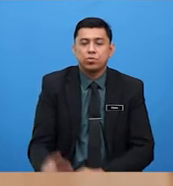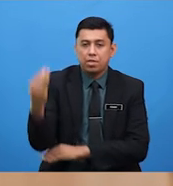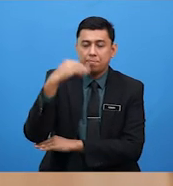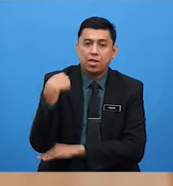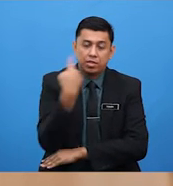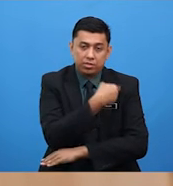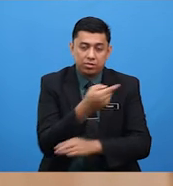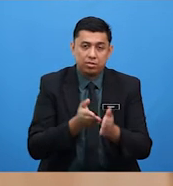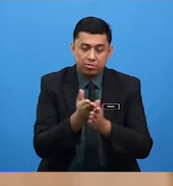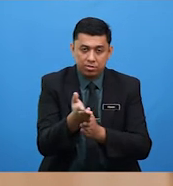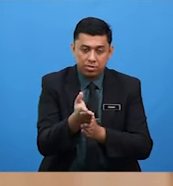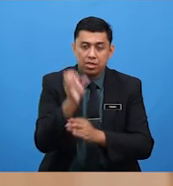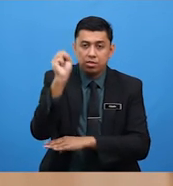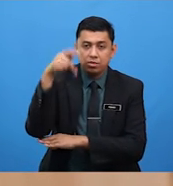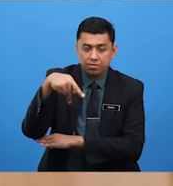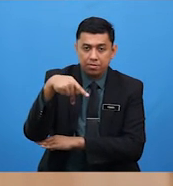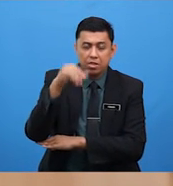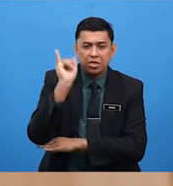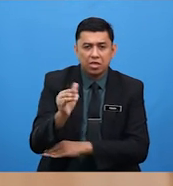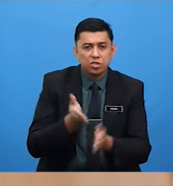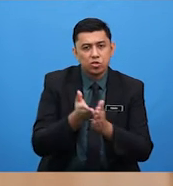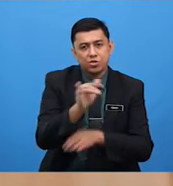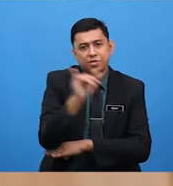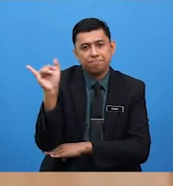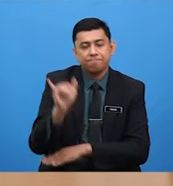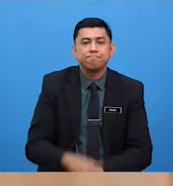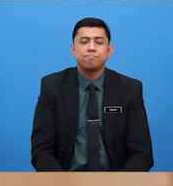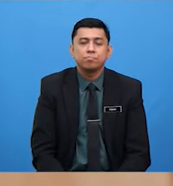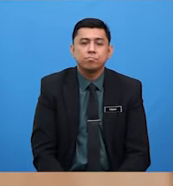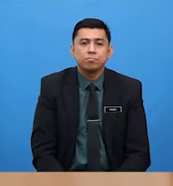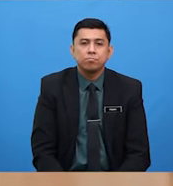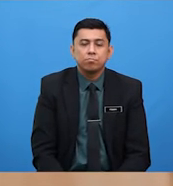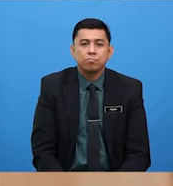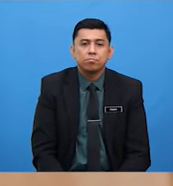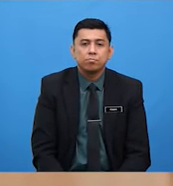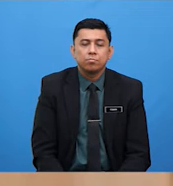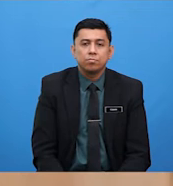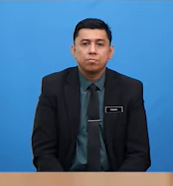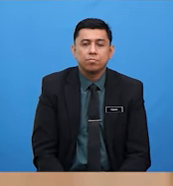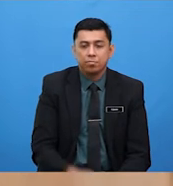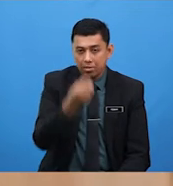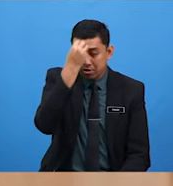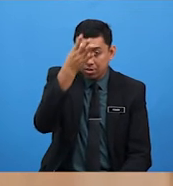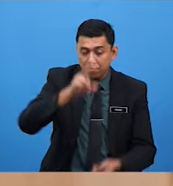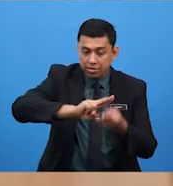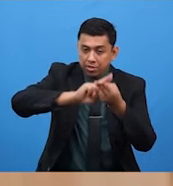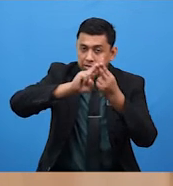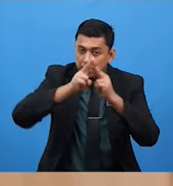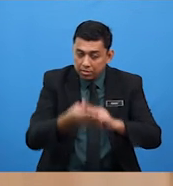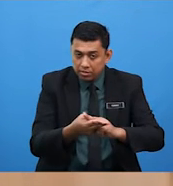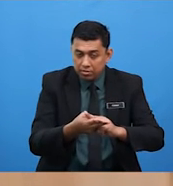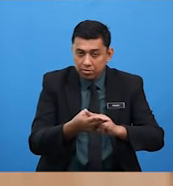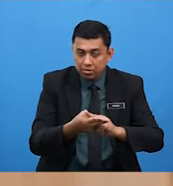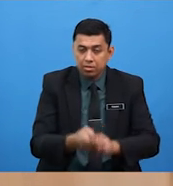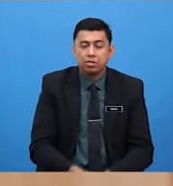Mari kita teruskan dengan standard pembelajaran kita yang seterusnya, iaitu memerihalkan perubahan keadaan